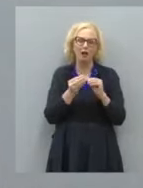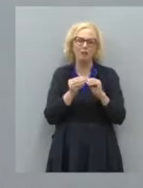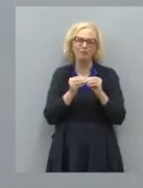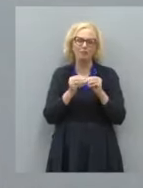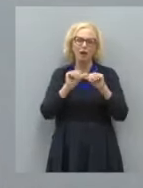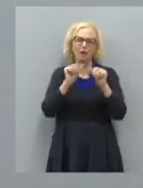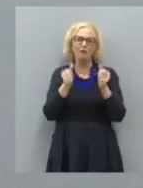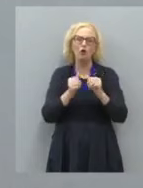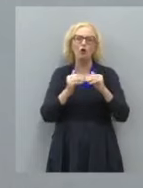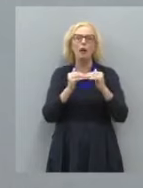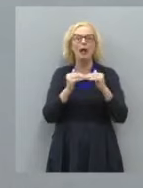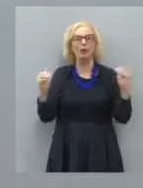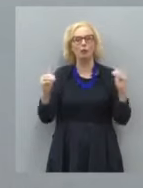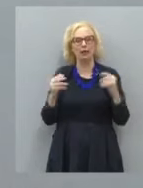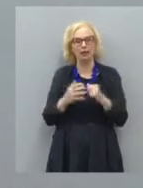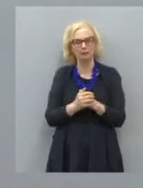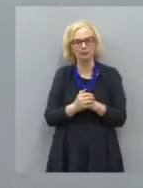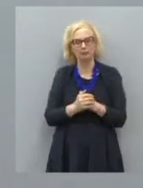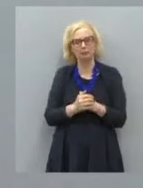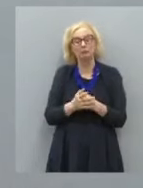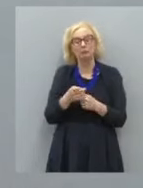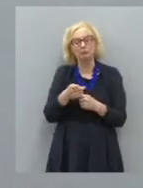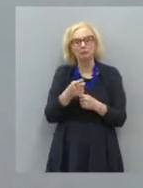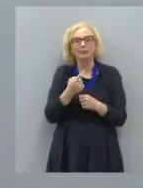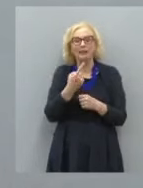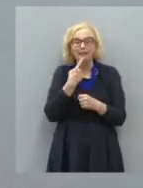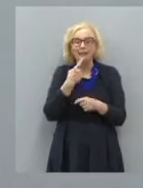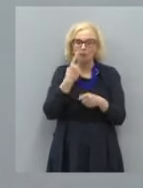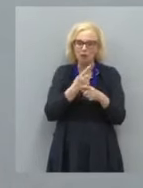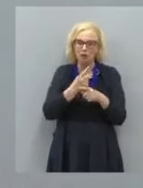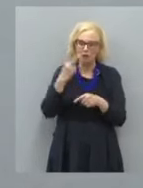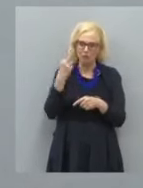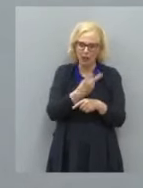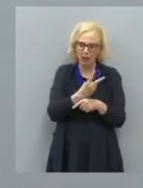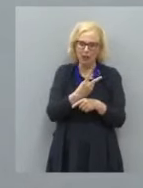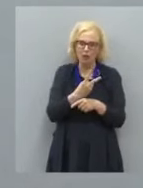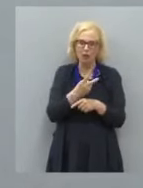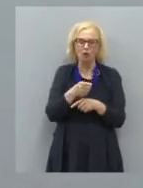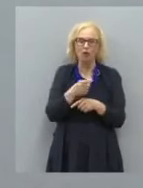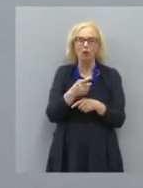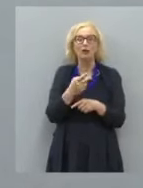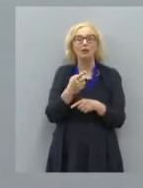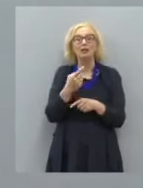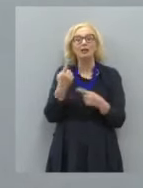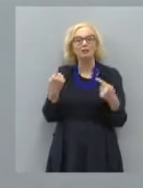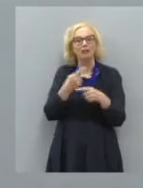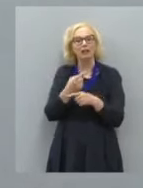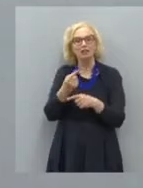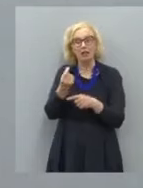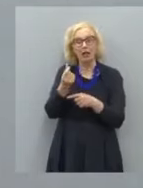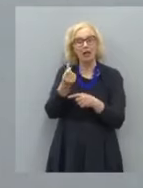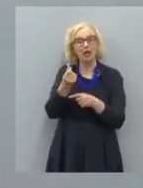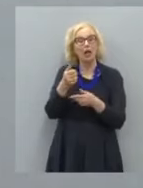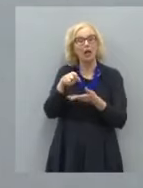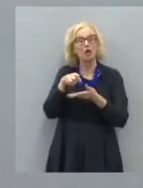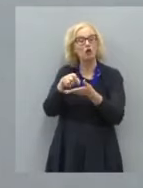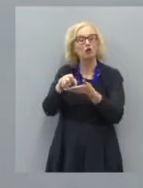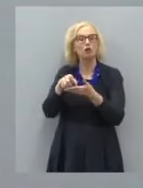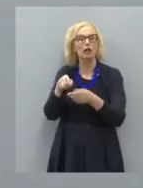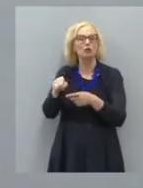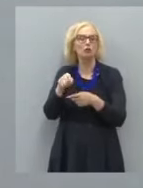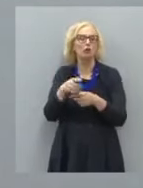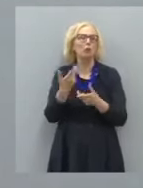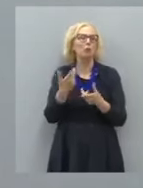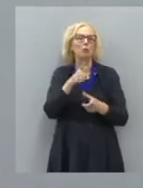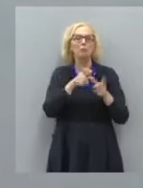chi ha realmente bisogno di trovare la forma di interrompere il sostegno a coloro che rifiutano